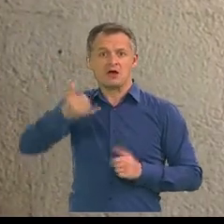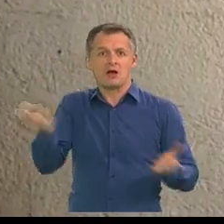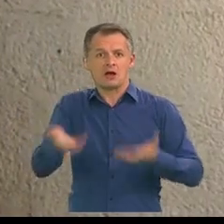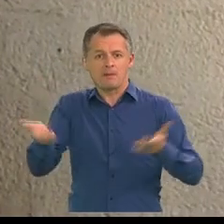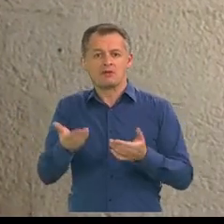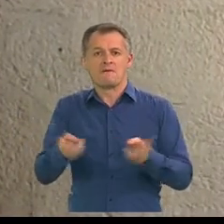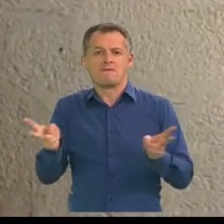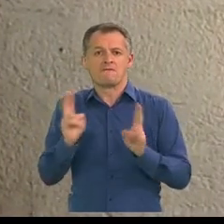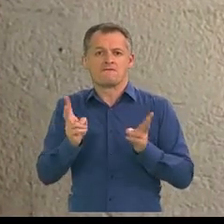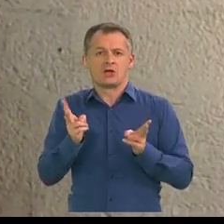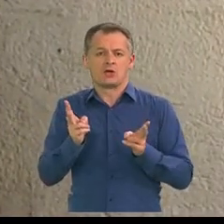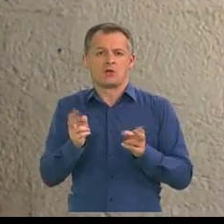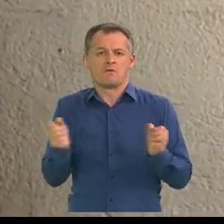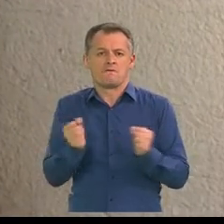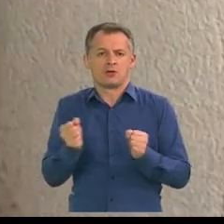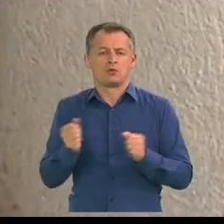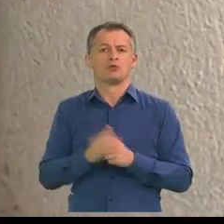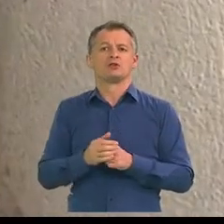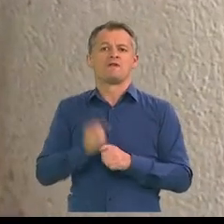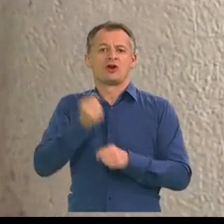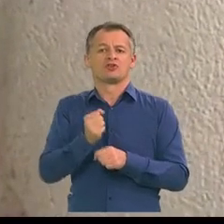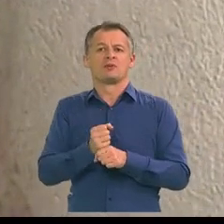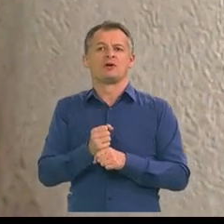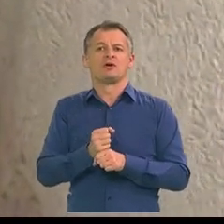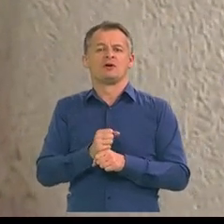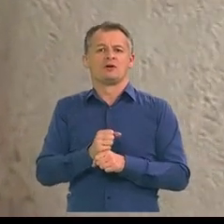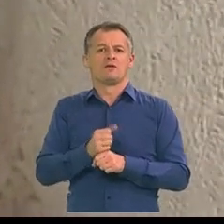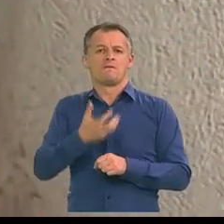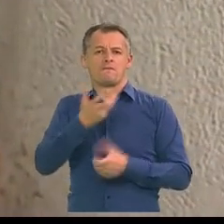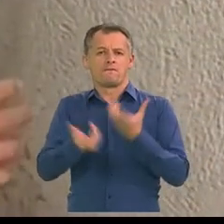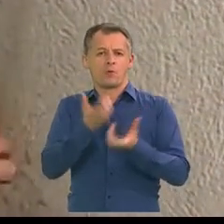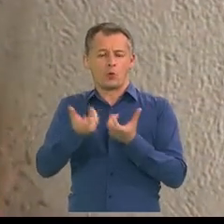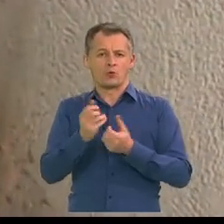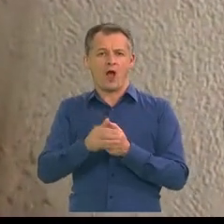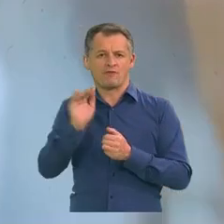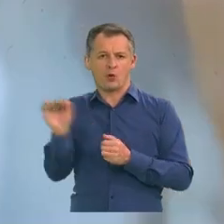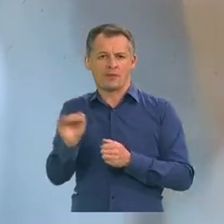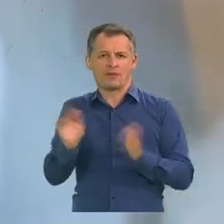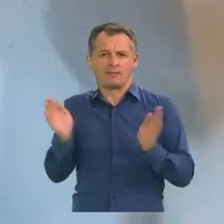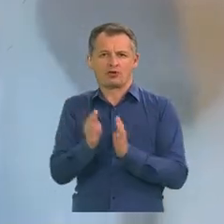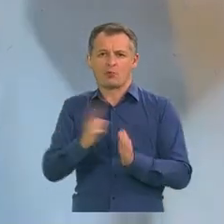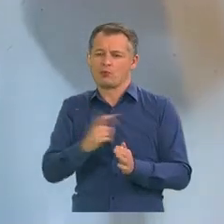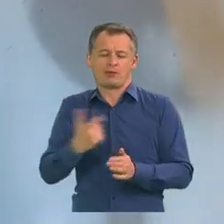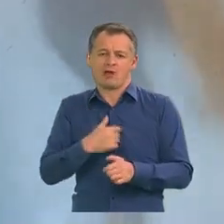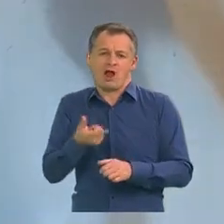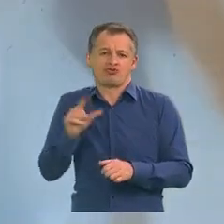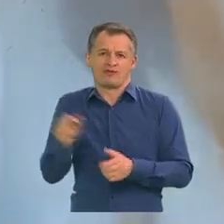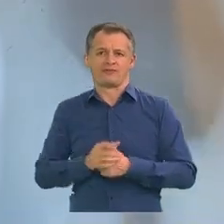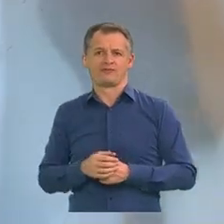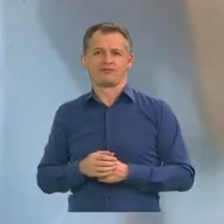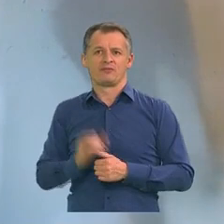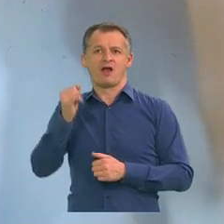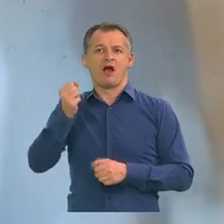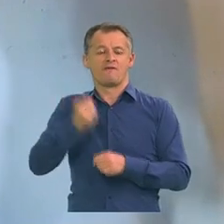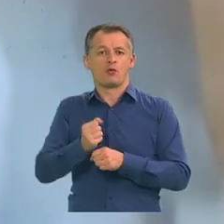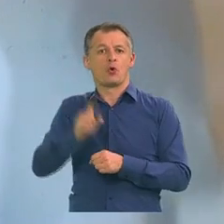fim nevoiți să facem focul la jumătatea lunii septembrie. Avem copii mici și nu avem ce face. Am făcut focul până mai, iar acum